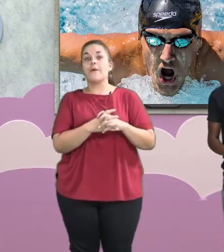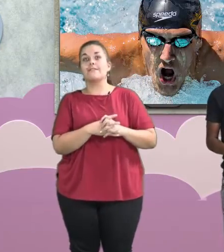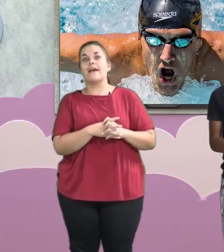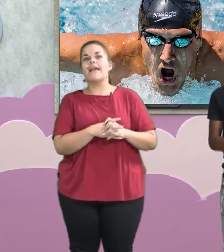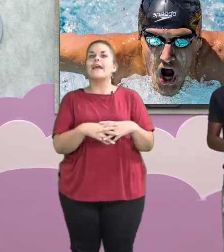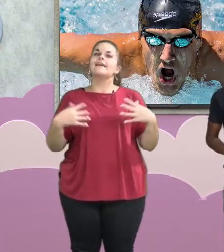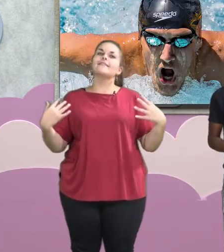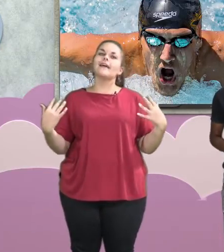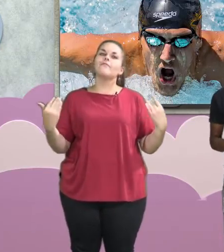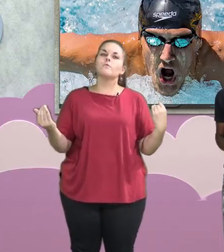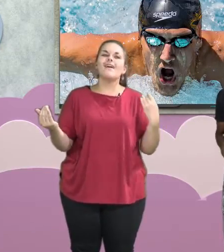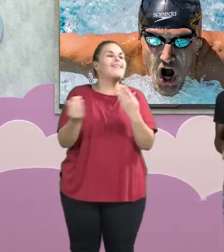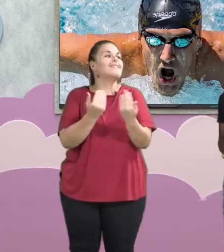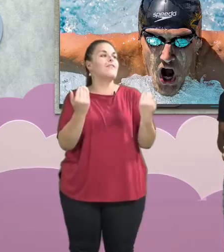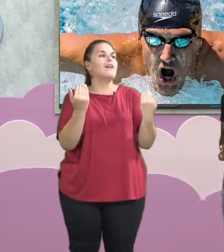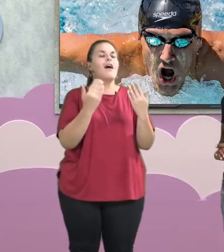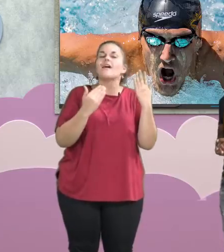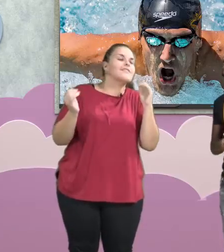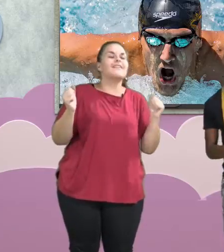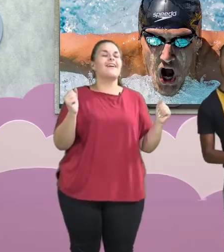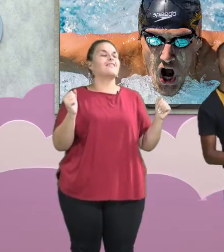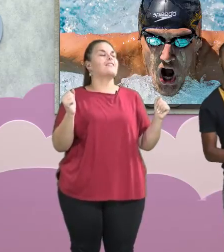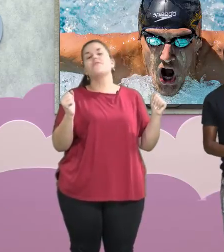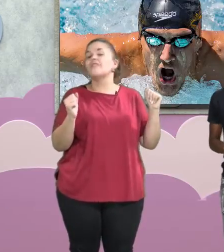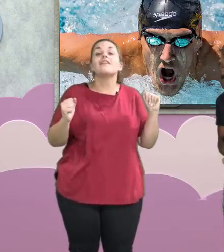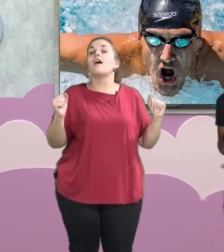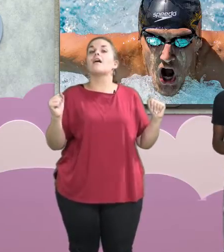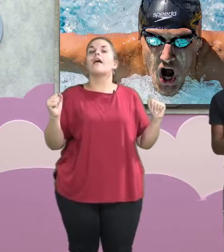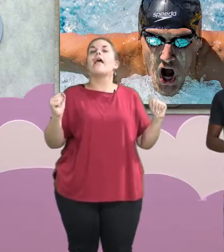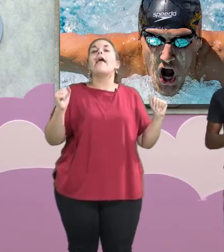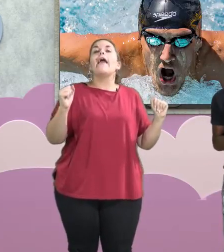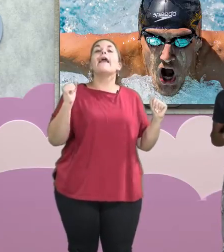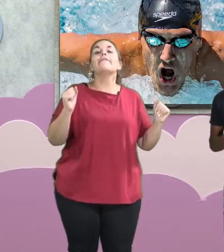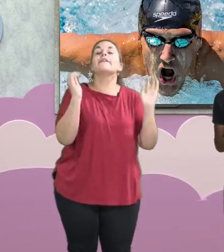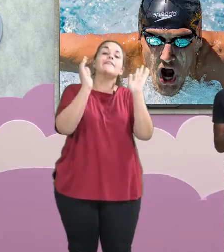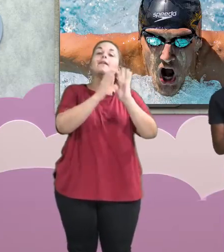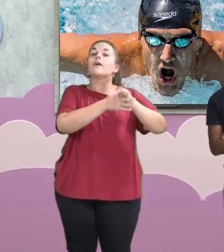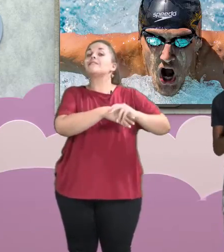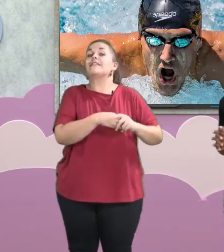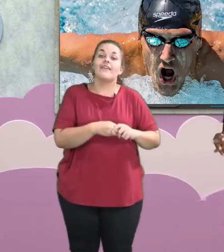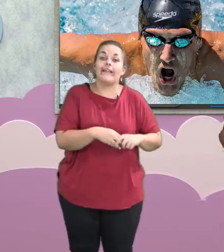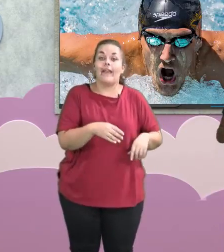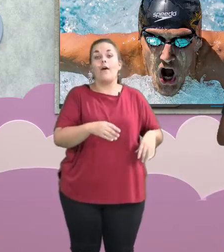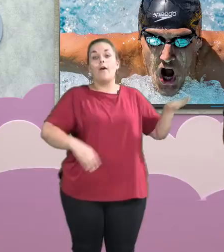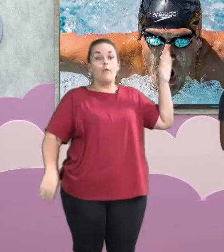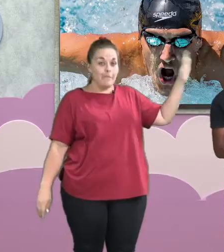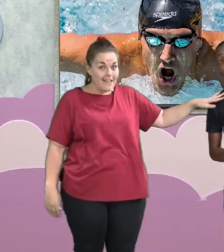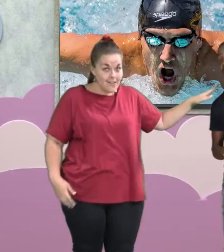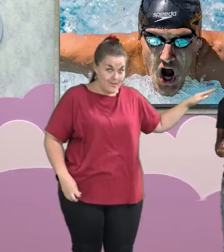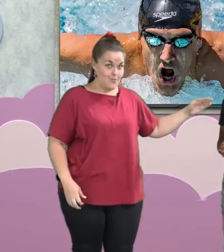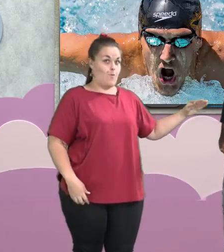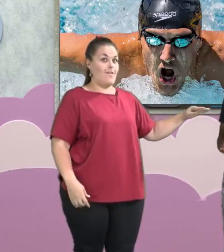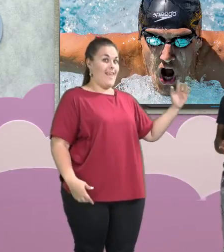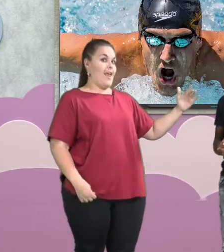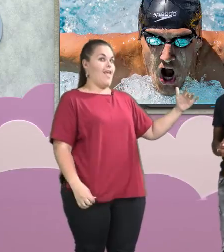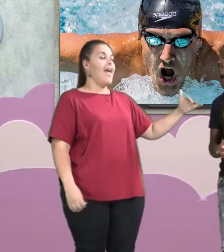met Zoey en Zacky, is dit tyd vir ons aktiwiteit. Kan nie wag nie. En vir die van julle maatjies wat nie weet nie, oom Enzo